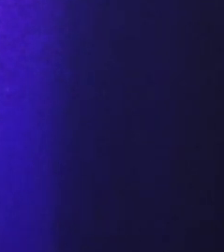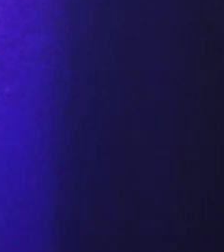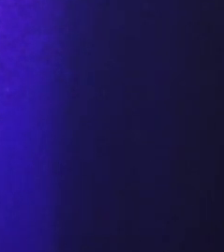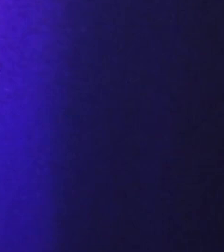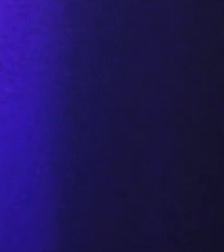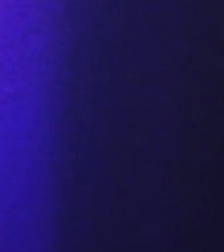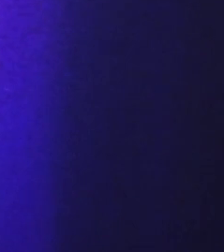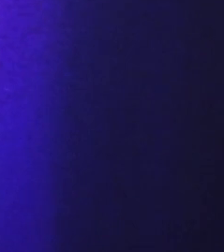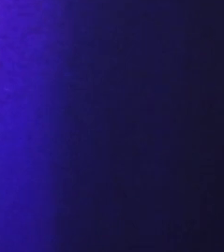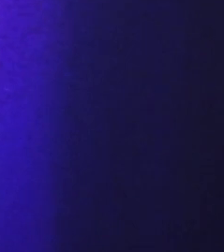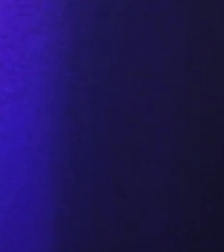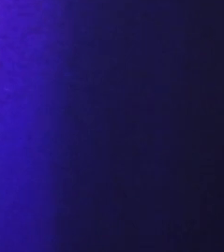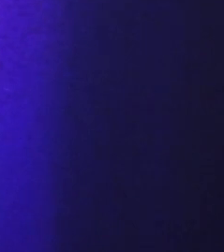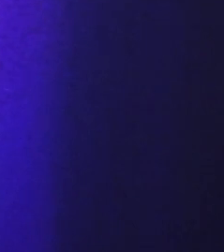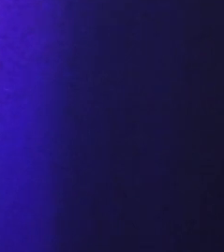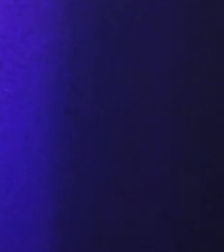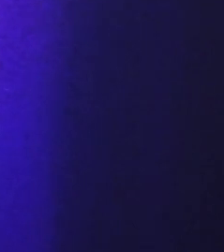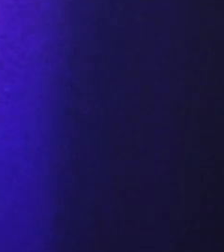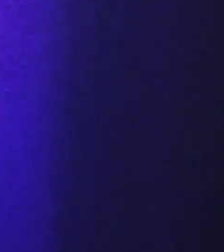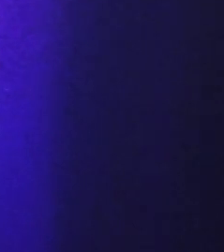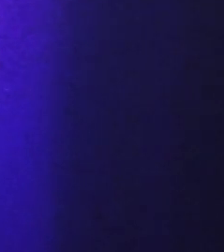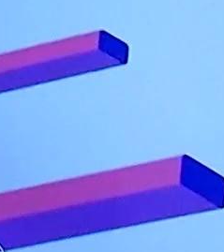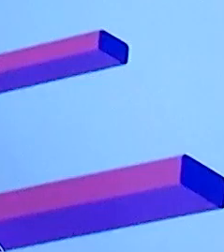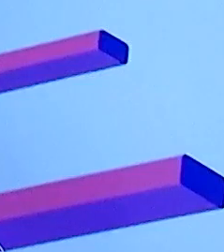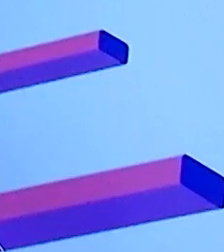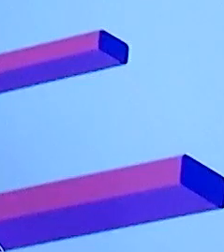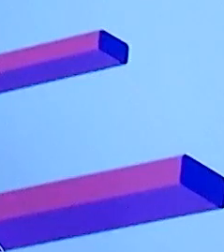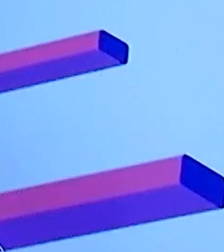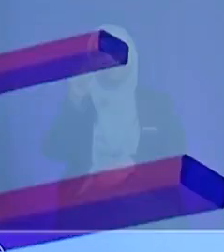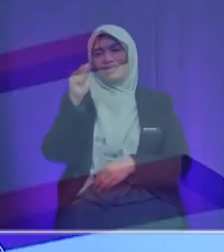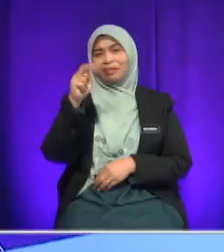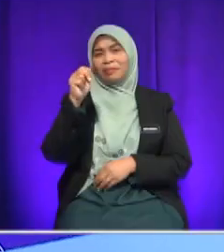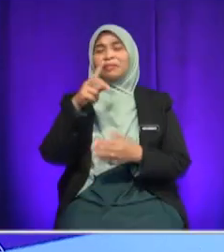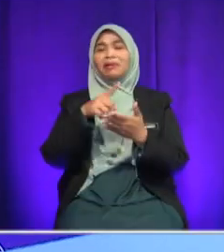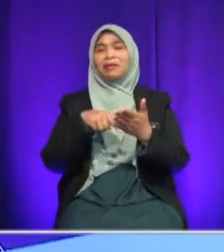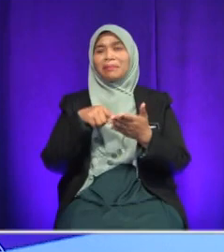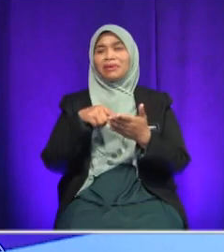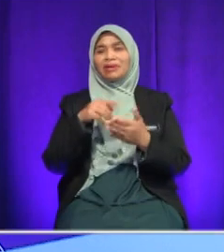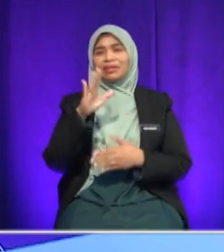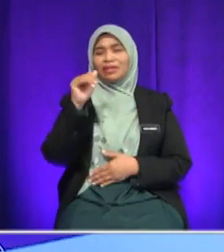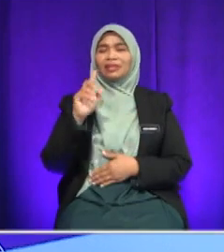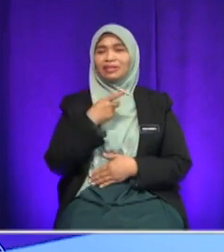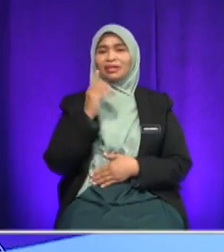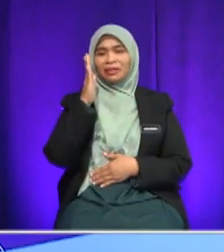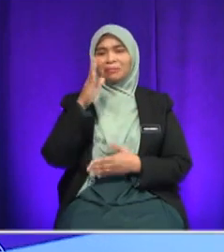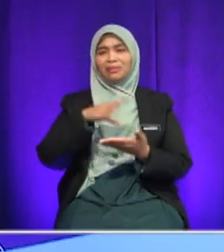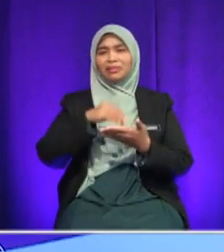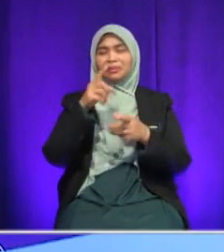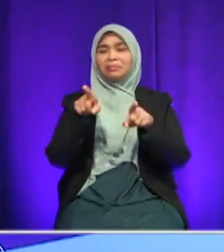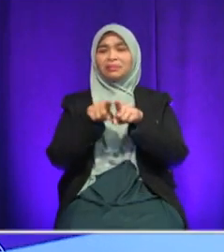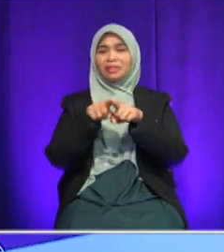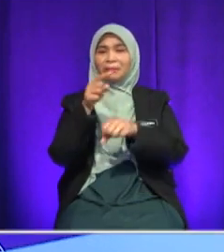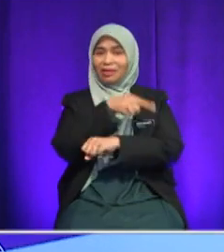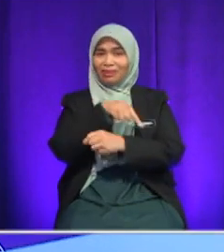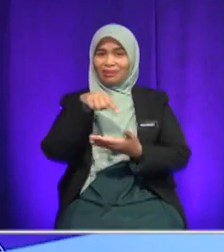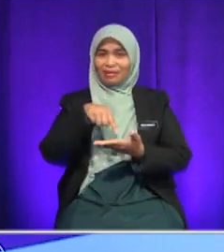Alhamdulillah, Cikgu Asma pun sihat di situ. Baiklah, Cikgu Roslan, apakah mata pelajaran yang sama-sama kita akan rungkai hari ini dalam Sukses